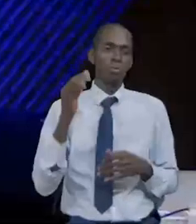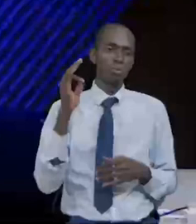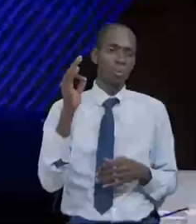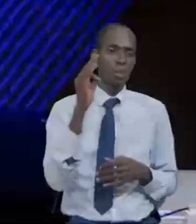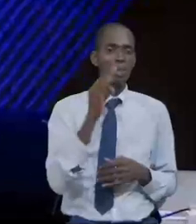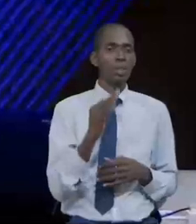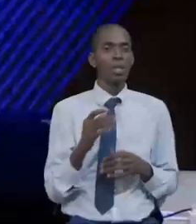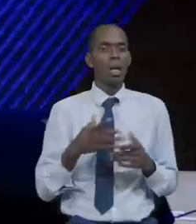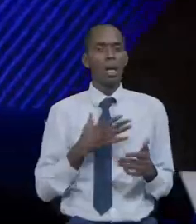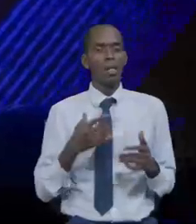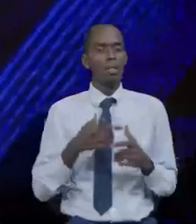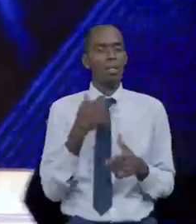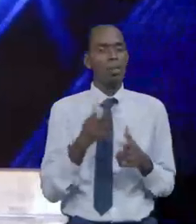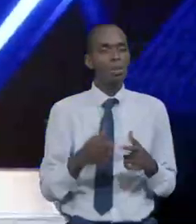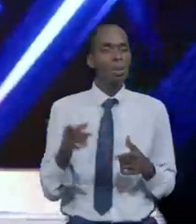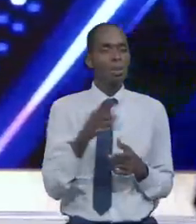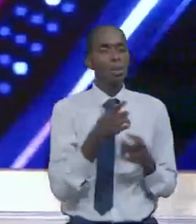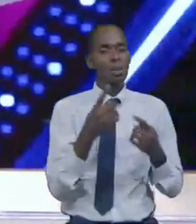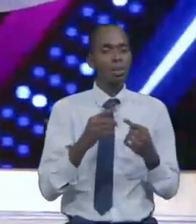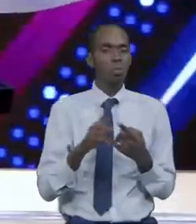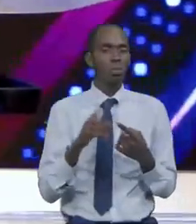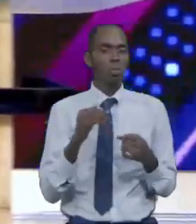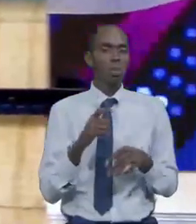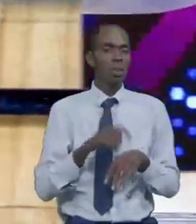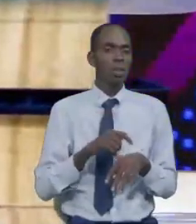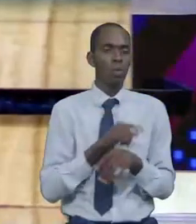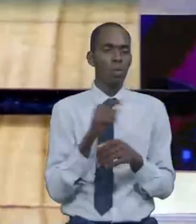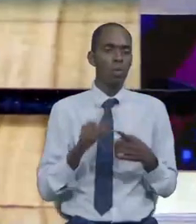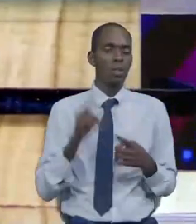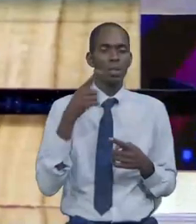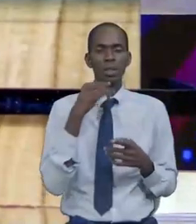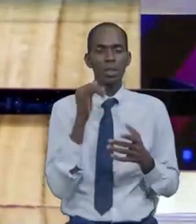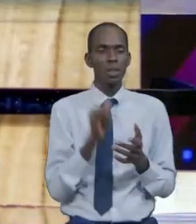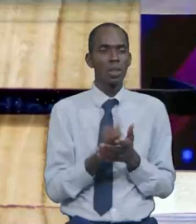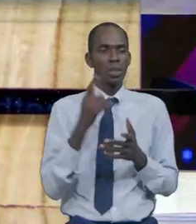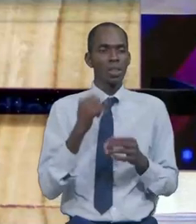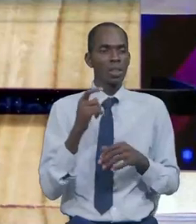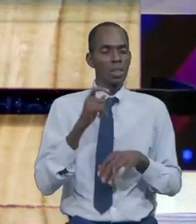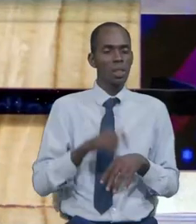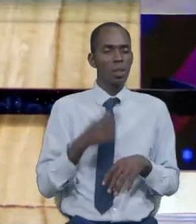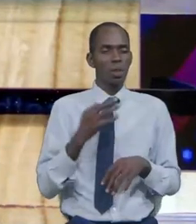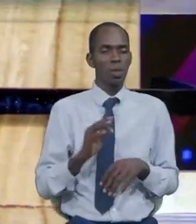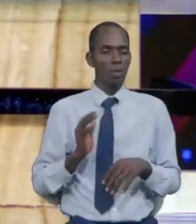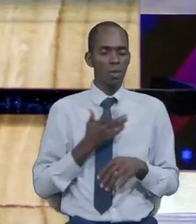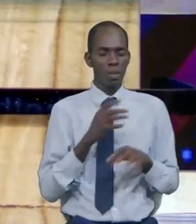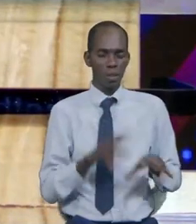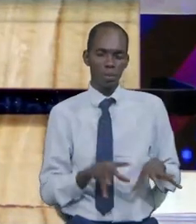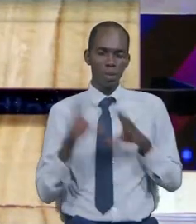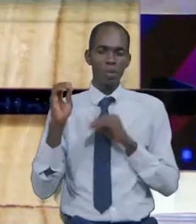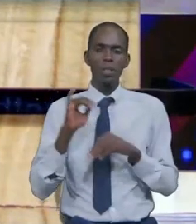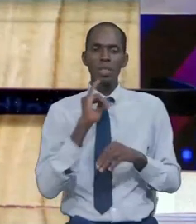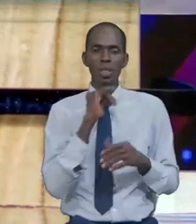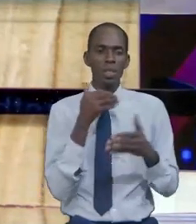S'en était sorti et il est arrivé au temps où il dit que le temps de mon départ est proche.